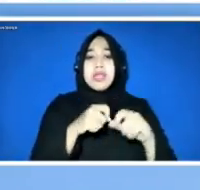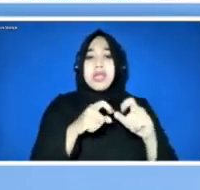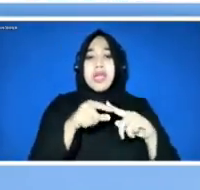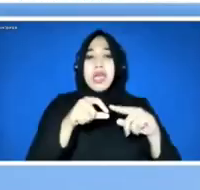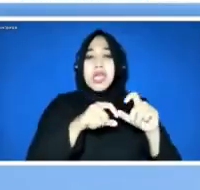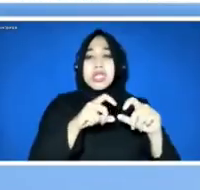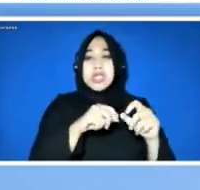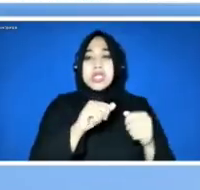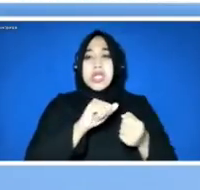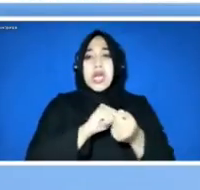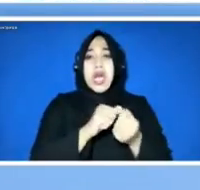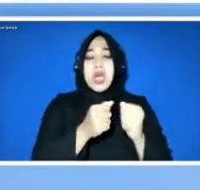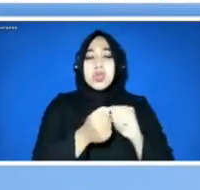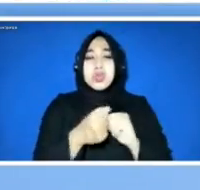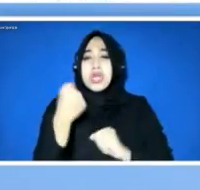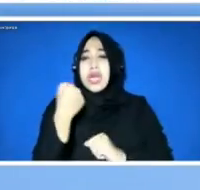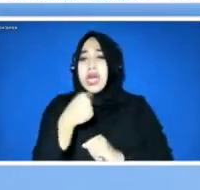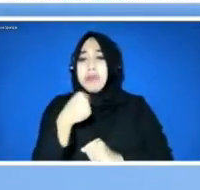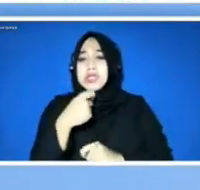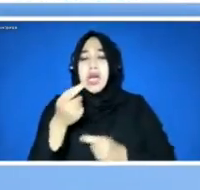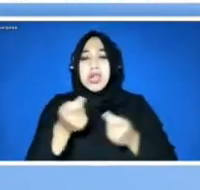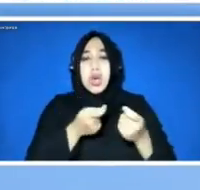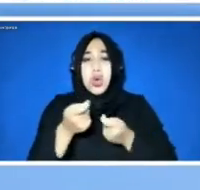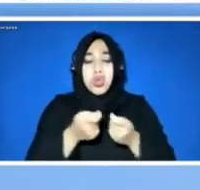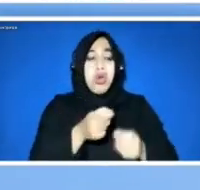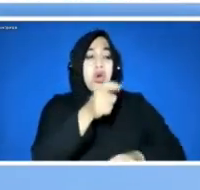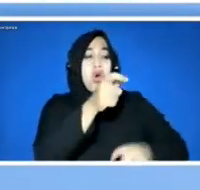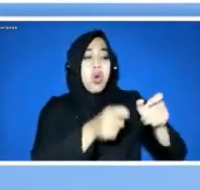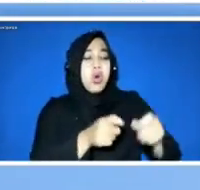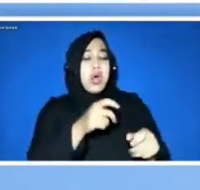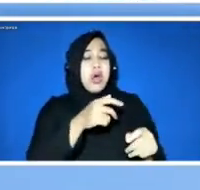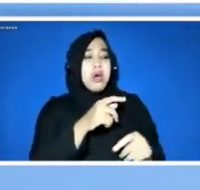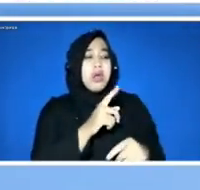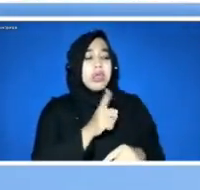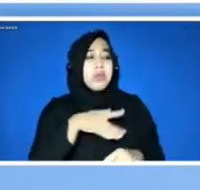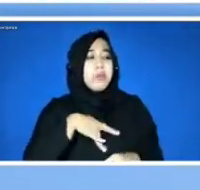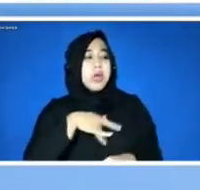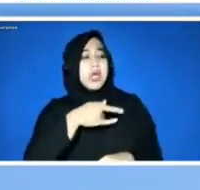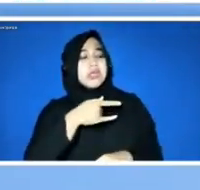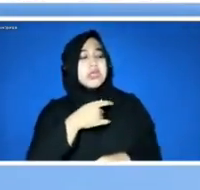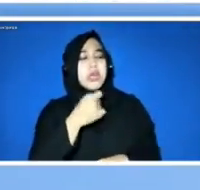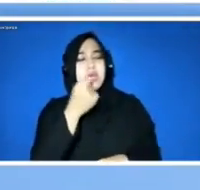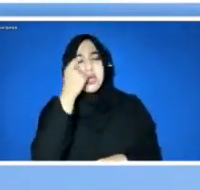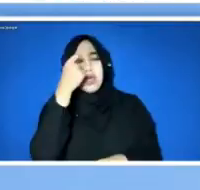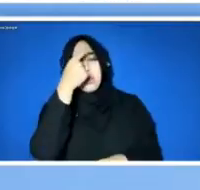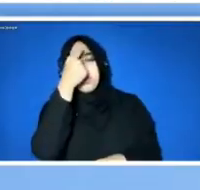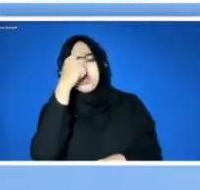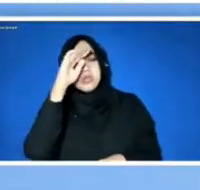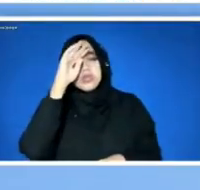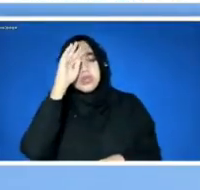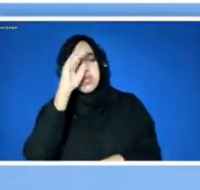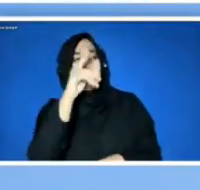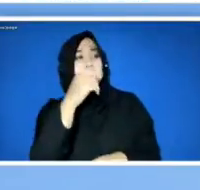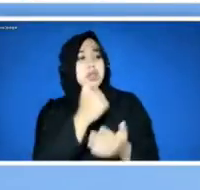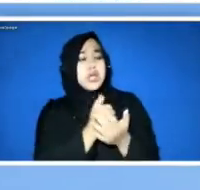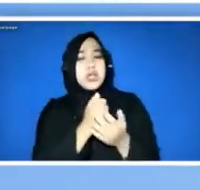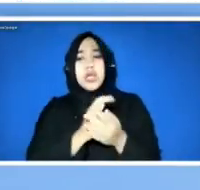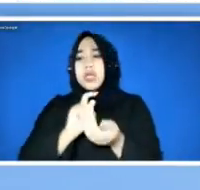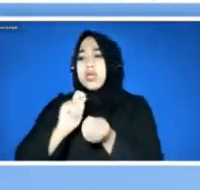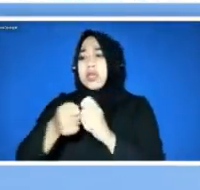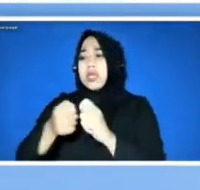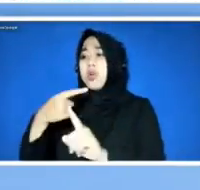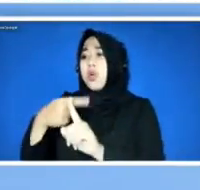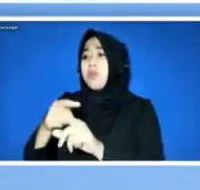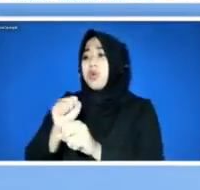yang tidak terkoneksi. Karena ketika seseorang tiba-tiba merasakan gejala dan kemudian dites positif, dan dia nggak